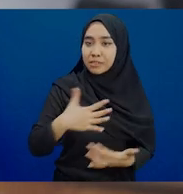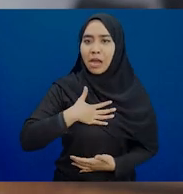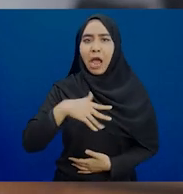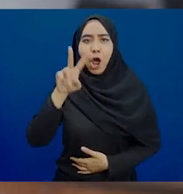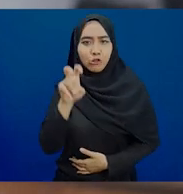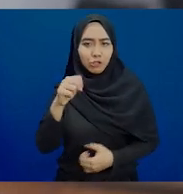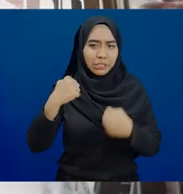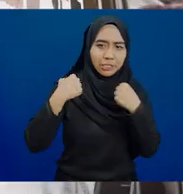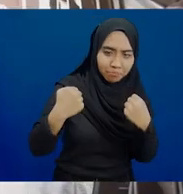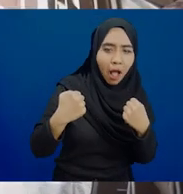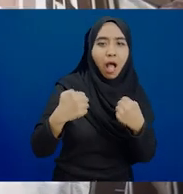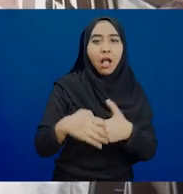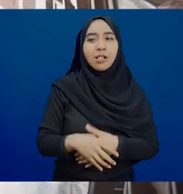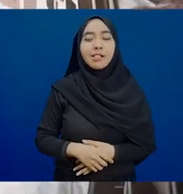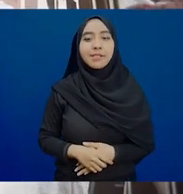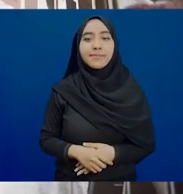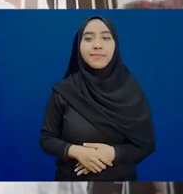cuma saya.